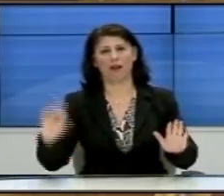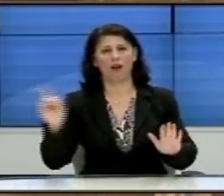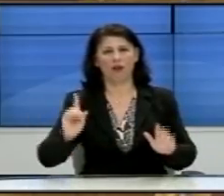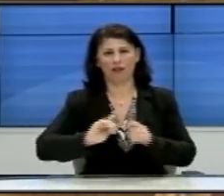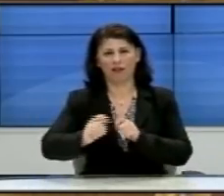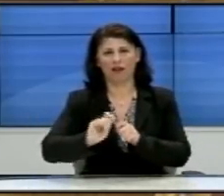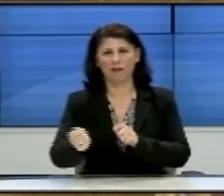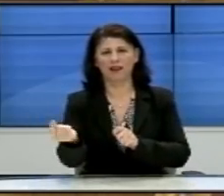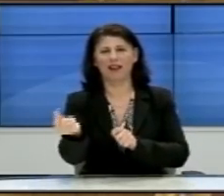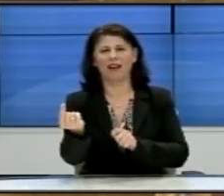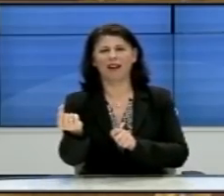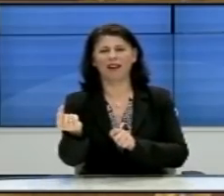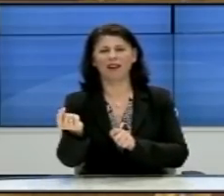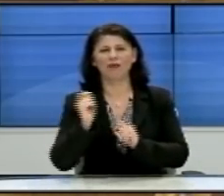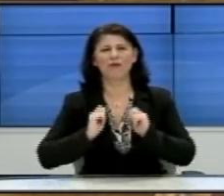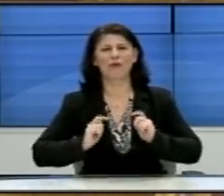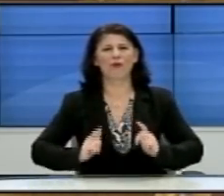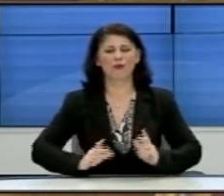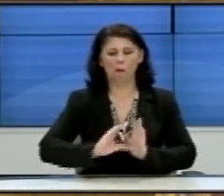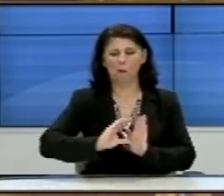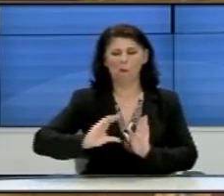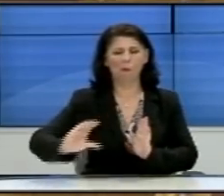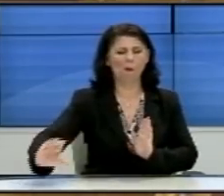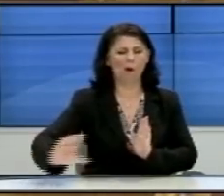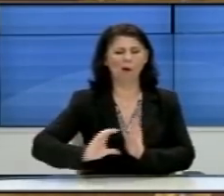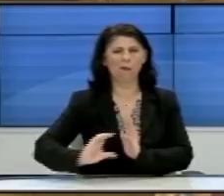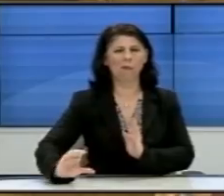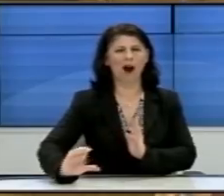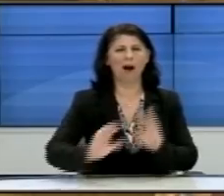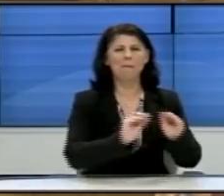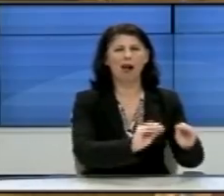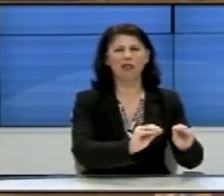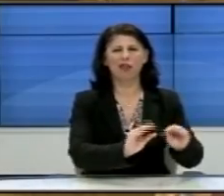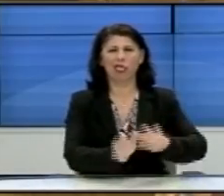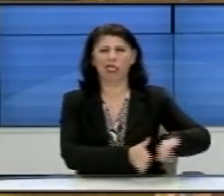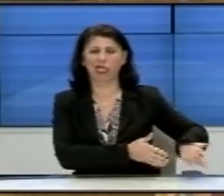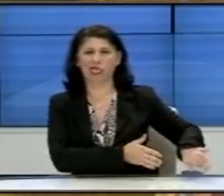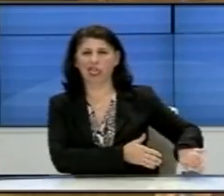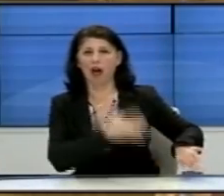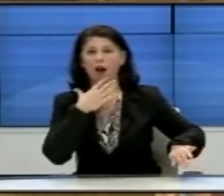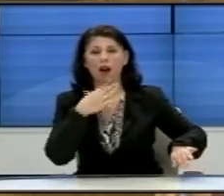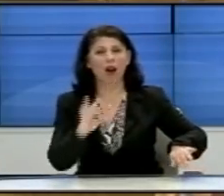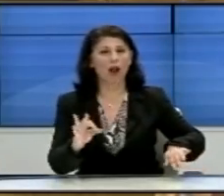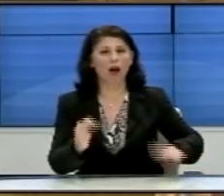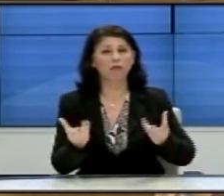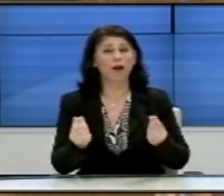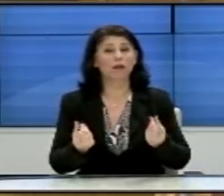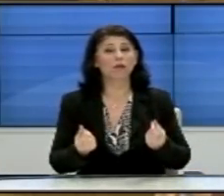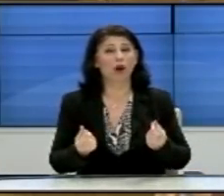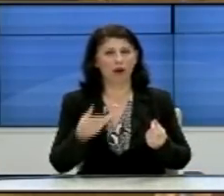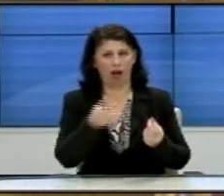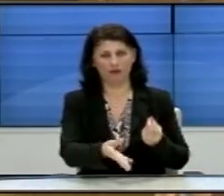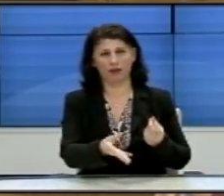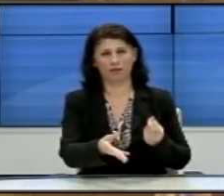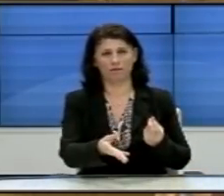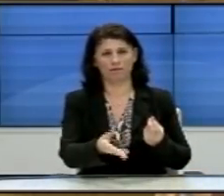να τα δίνατε σε λίγους στο μεγάλο κεφάλαιο, γιατί είστε προκλητικοί, ειδικά μάλιστα στο θέμα